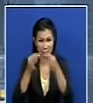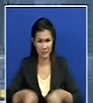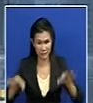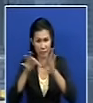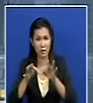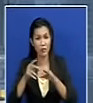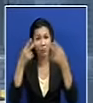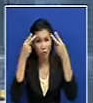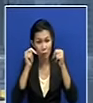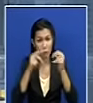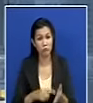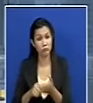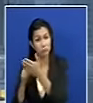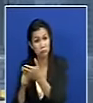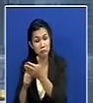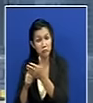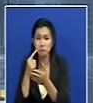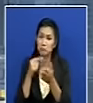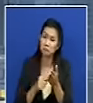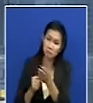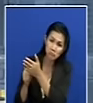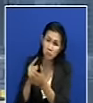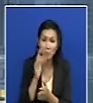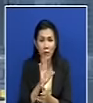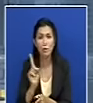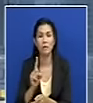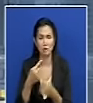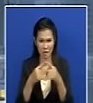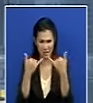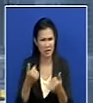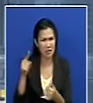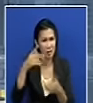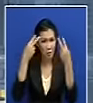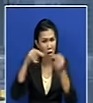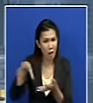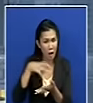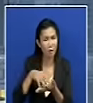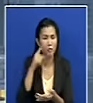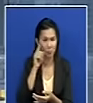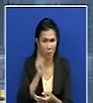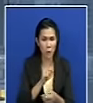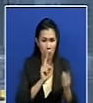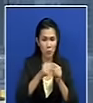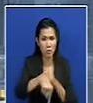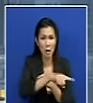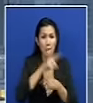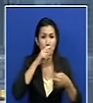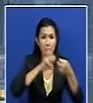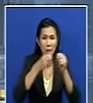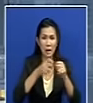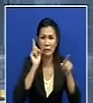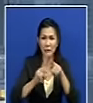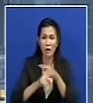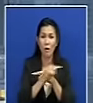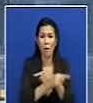ไม่ทูลเกล้าเมื่อไหร ่ก็ถ้าเกิดดูจากคำสัมภาษณ์นายกเนี่ยนะฮะก็ต้องแปลว่ารอให้คดีรถหรูที่มีชื่อครอบครองโ